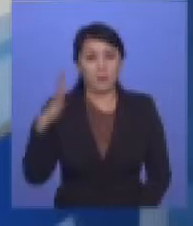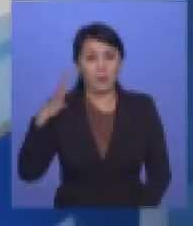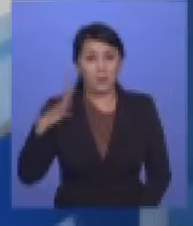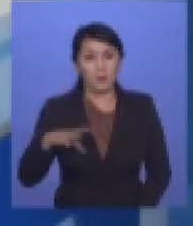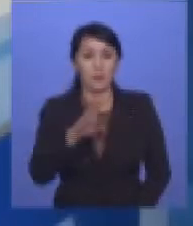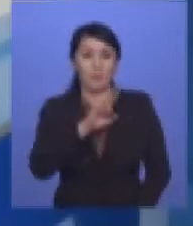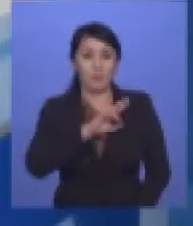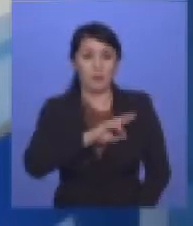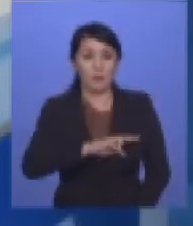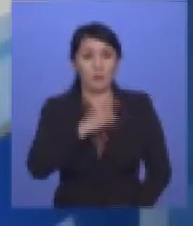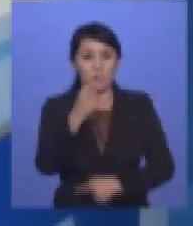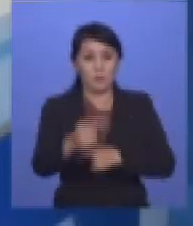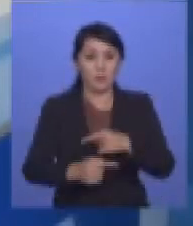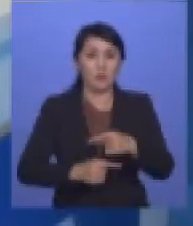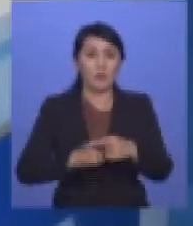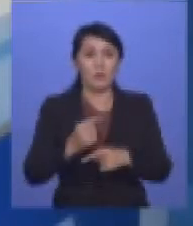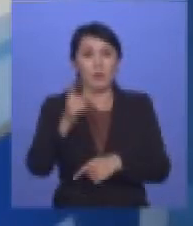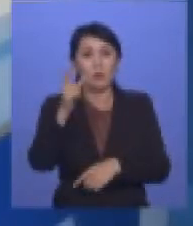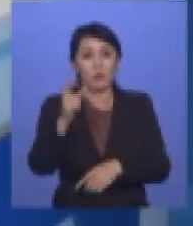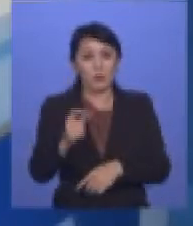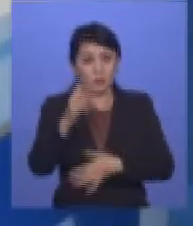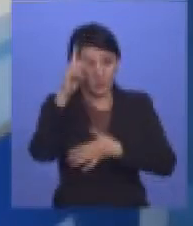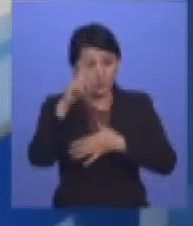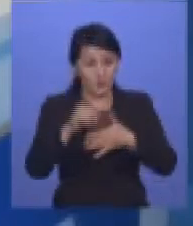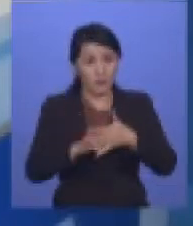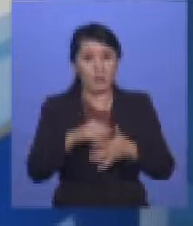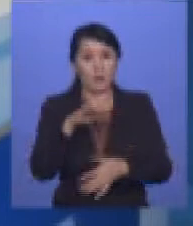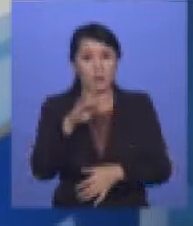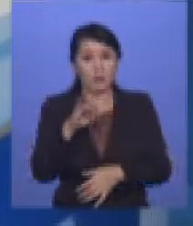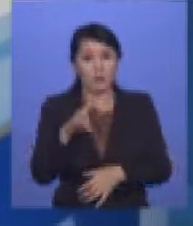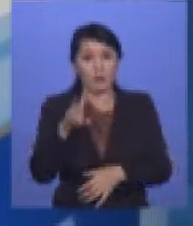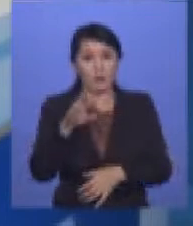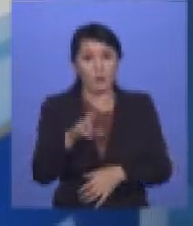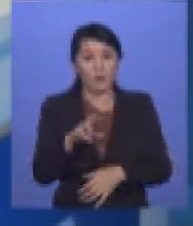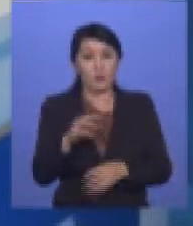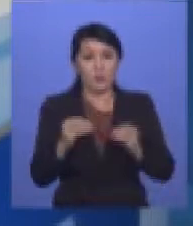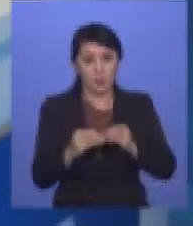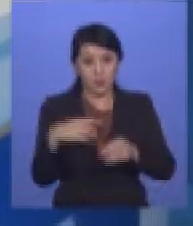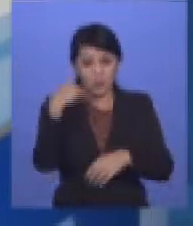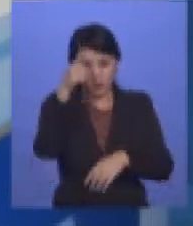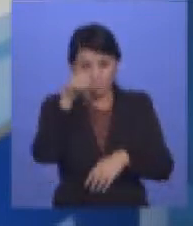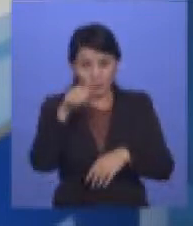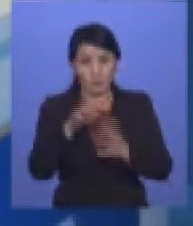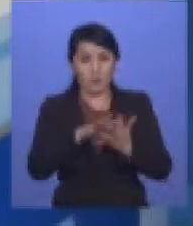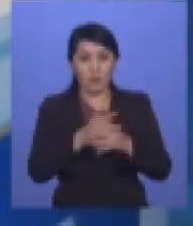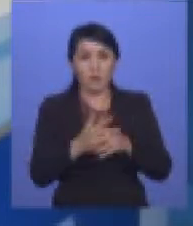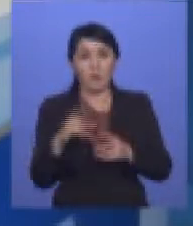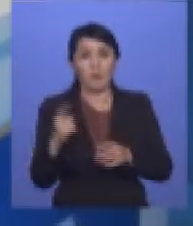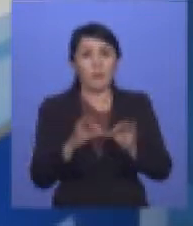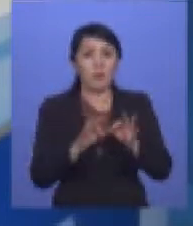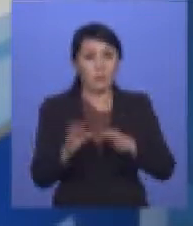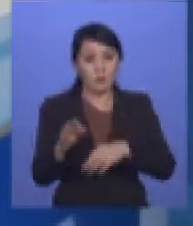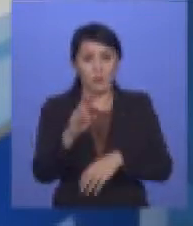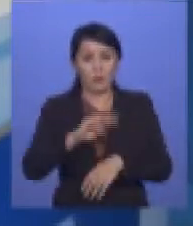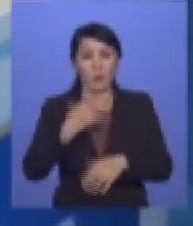Шыдамдылық пен еңбек бәрін жеңбек. Келесі сюжетіміздің кейіпкері осындай сенімде. Татьяна Любашевская 10 жылдан астам ауыл шаруашылығы саласында